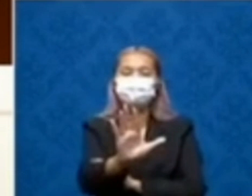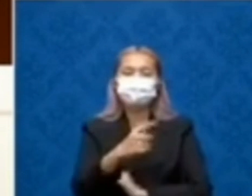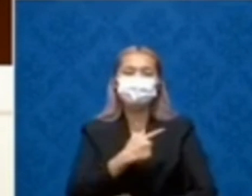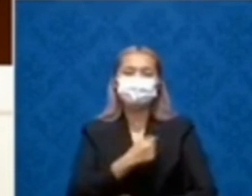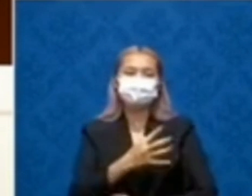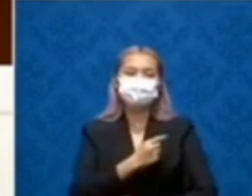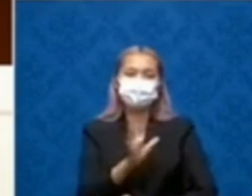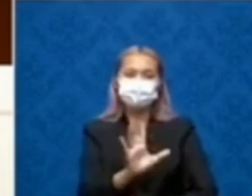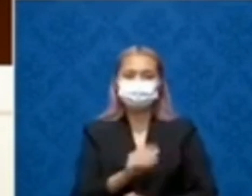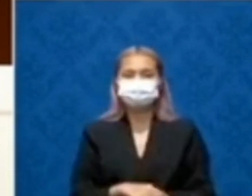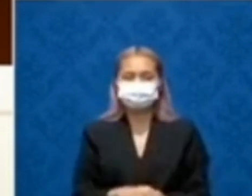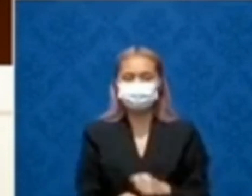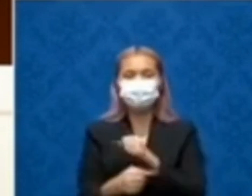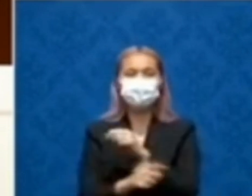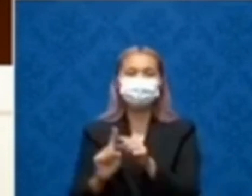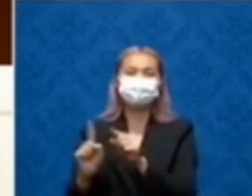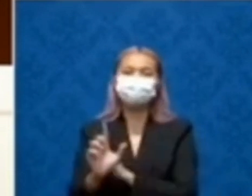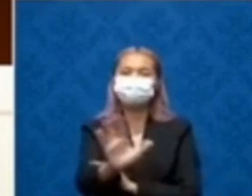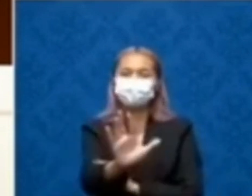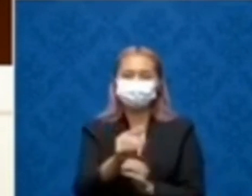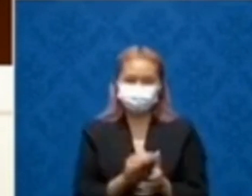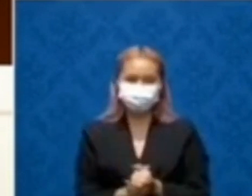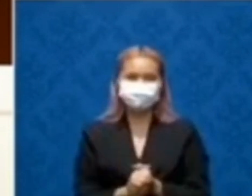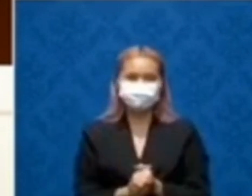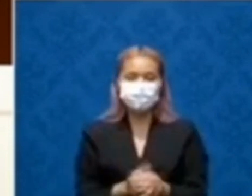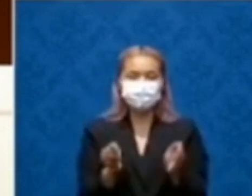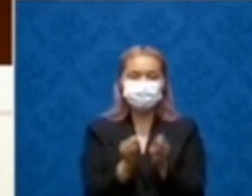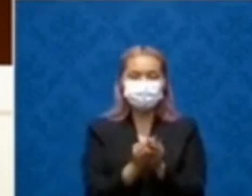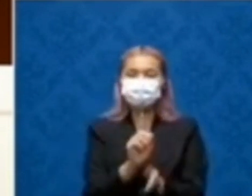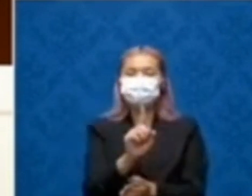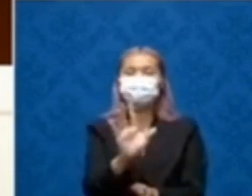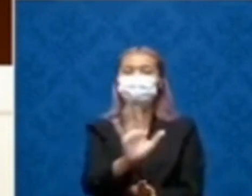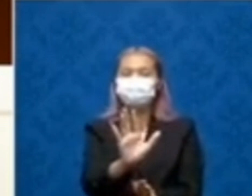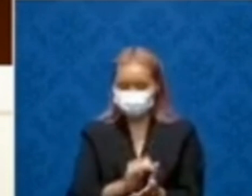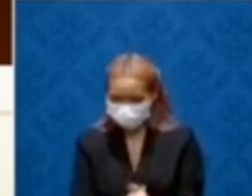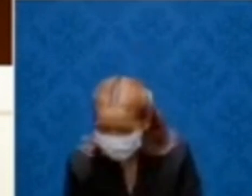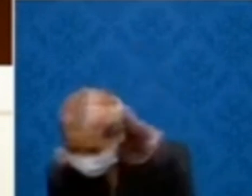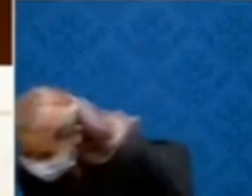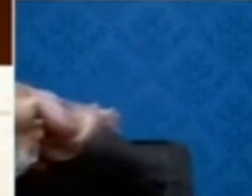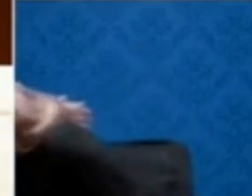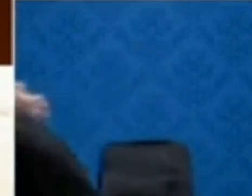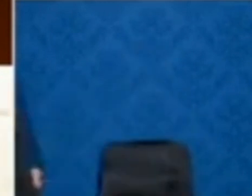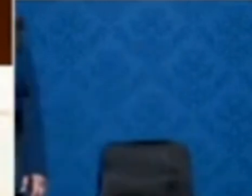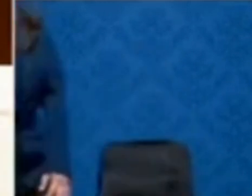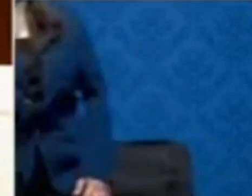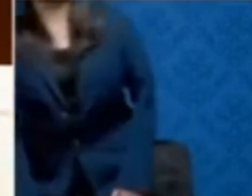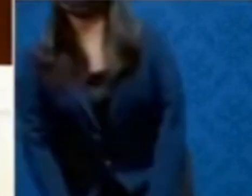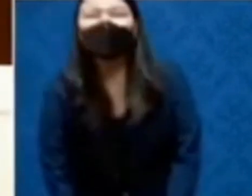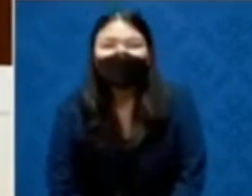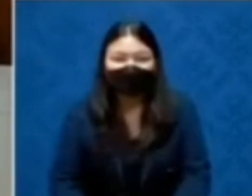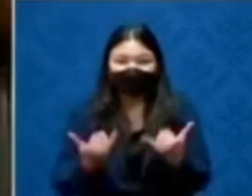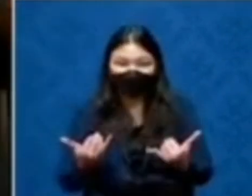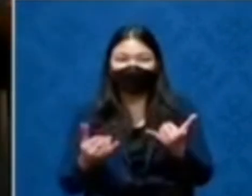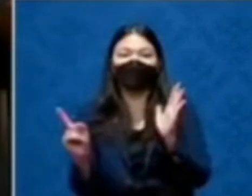โกงคนอื่นคอร์รัปชันผมไม่เอาครับโกงคะแนนหนึ่งจะคะแนนผมยังไม่เอาเลยคร ับก็อย่างที่ท่านประธานได้เรียนนี่เป็นครั้งแรกที่เ